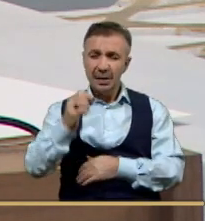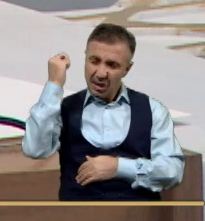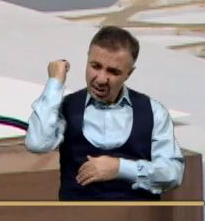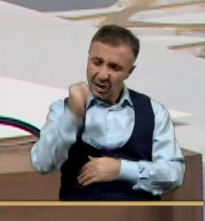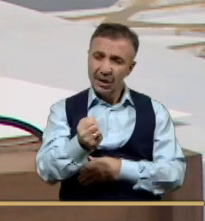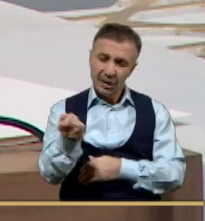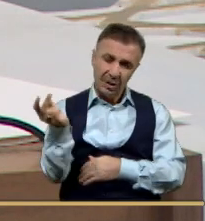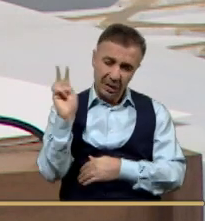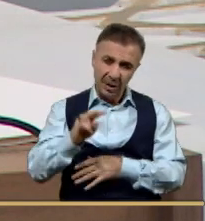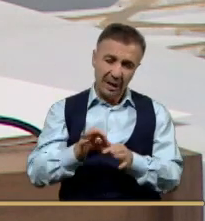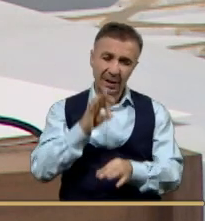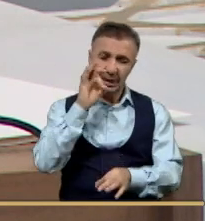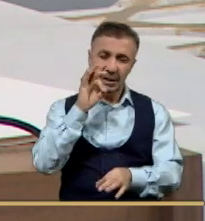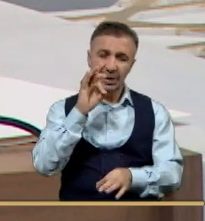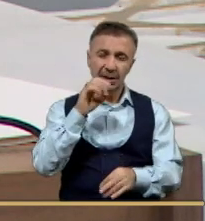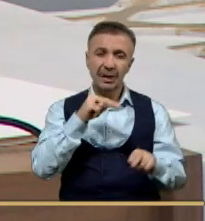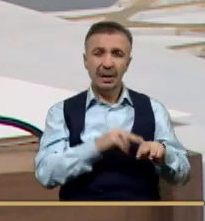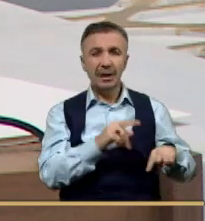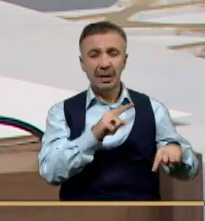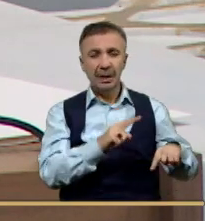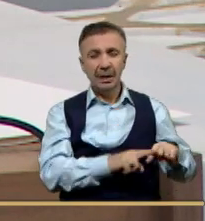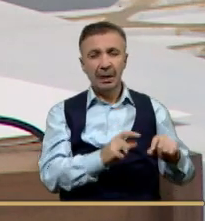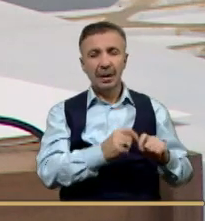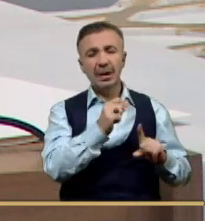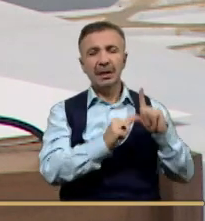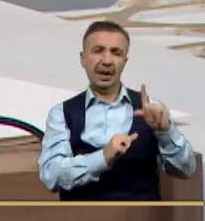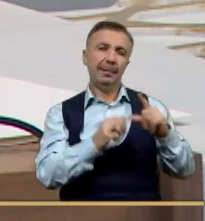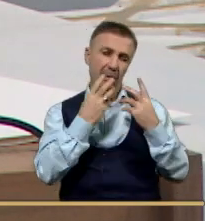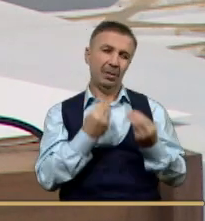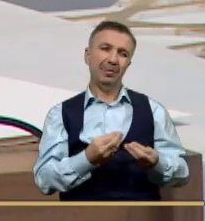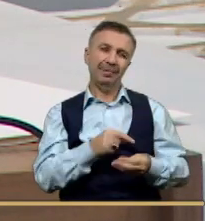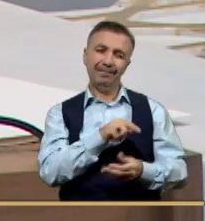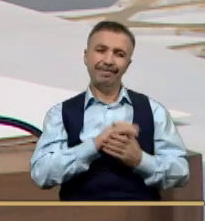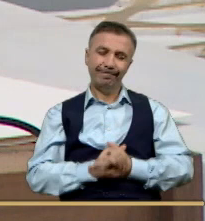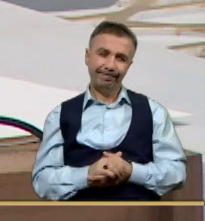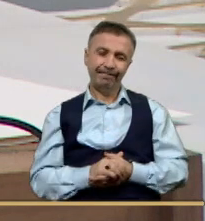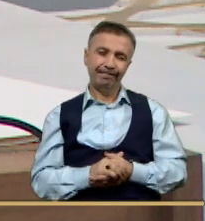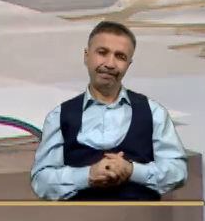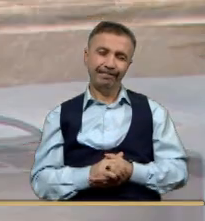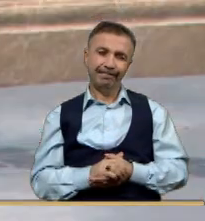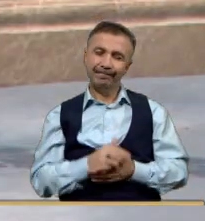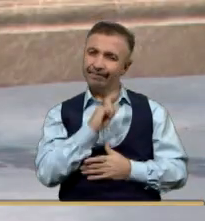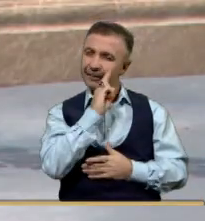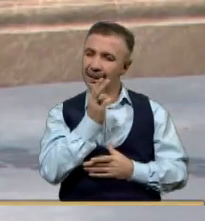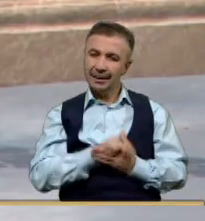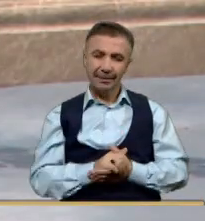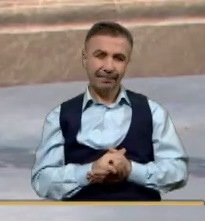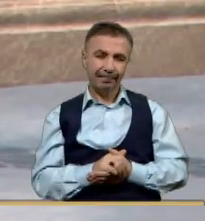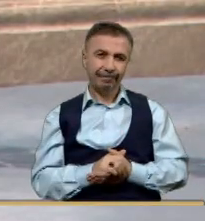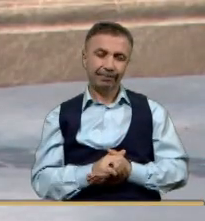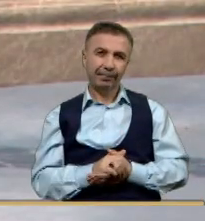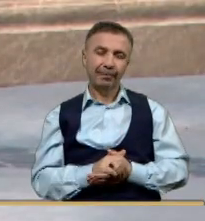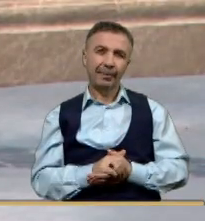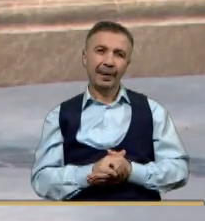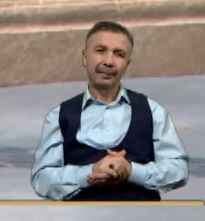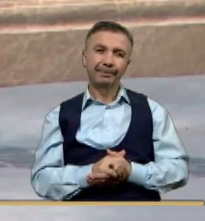ilk insan öldüren kişi unvanını maalesef kazandı. Her unvan güzel bir unvan